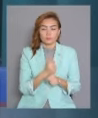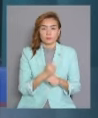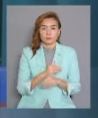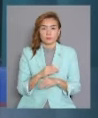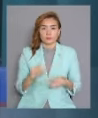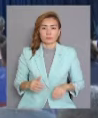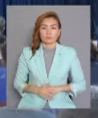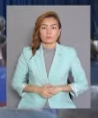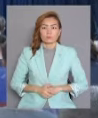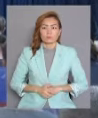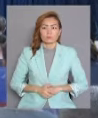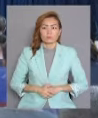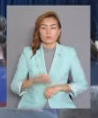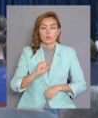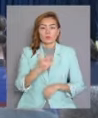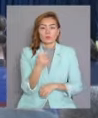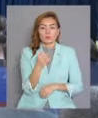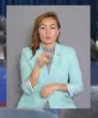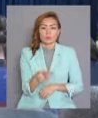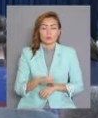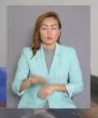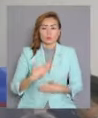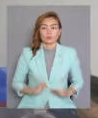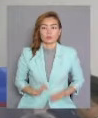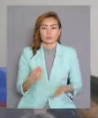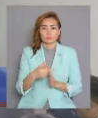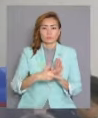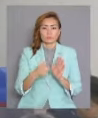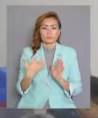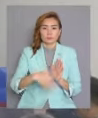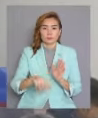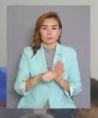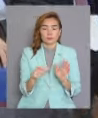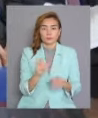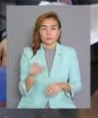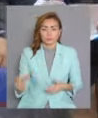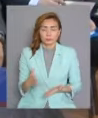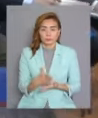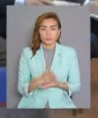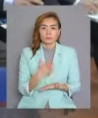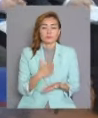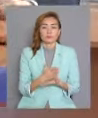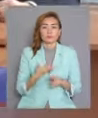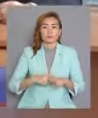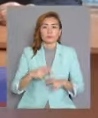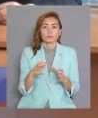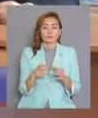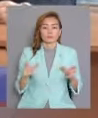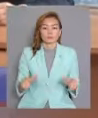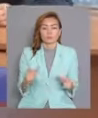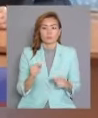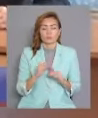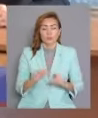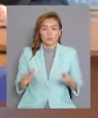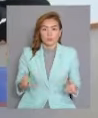детей. В Ташшагильском сельском округе проживает 1856 человек. Здесь есть одна средняя школа, один